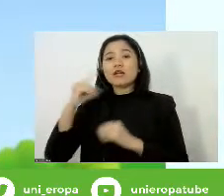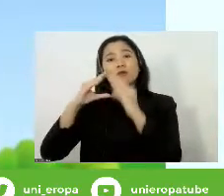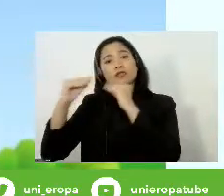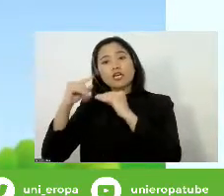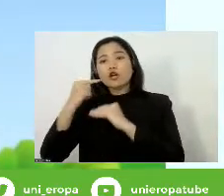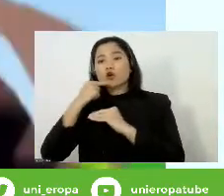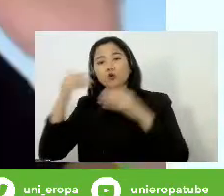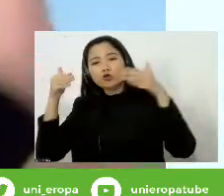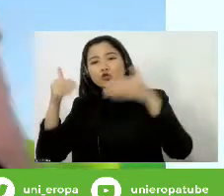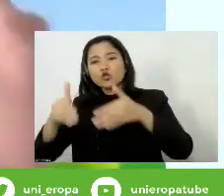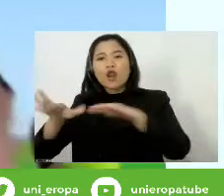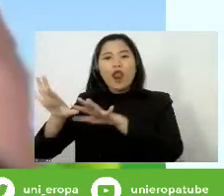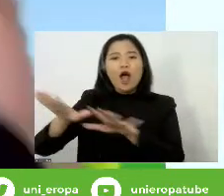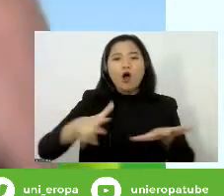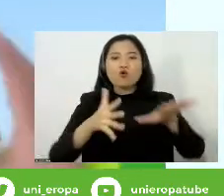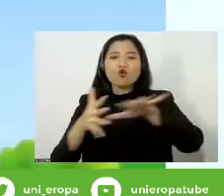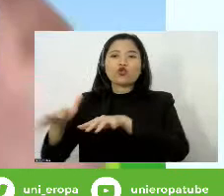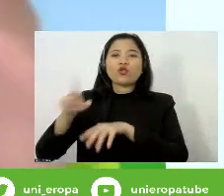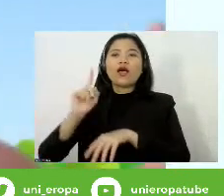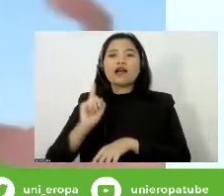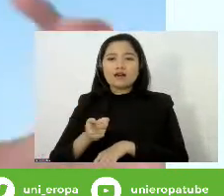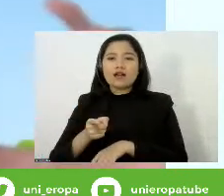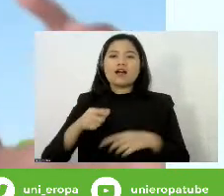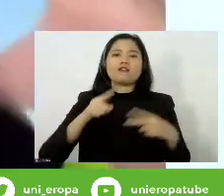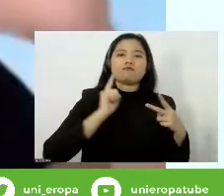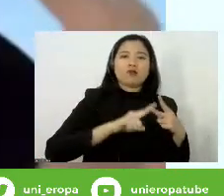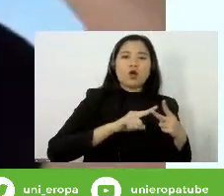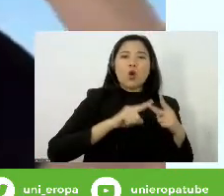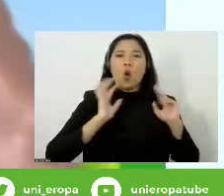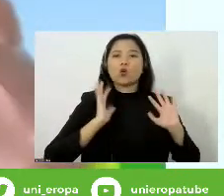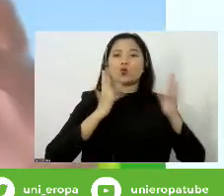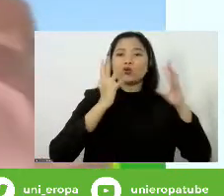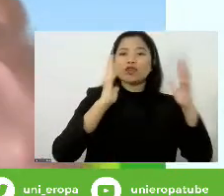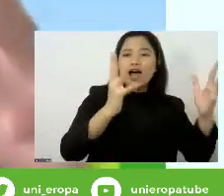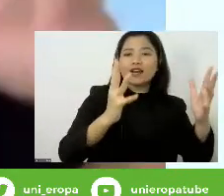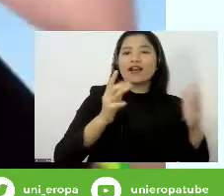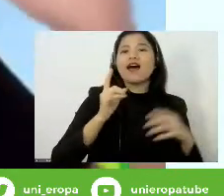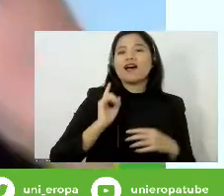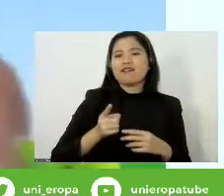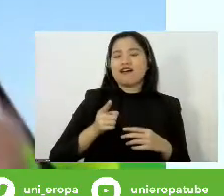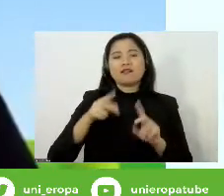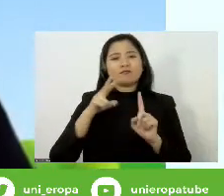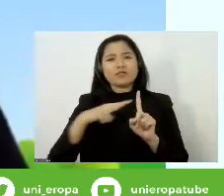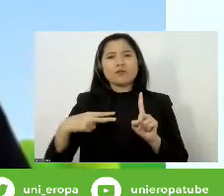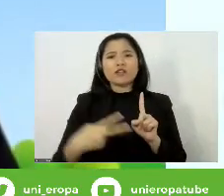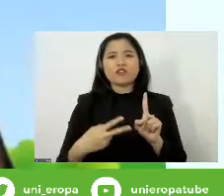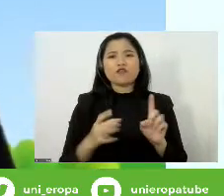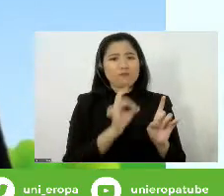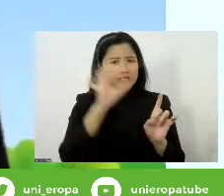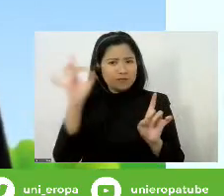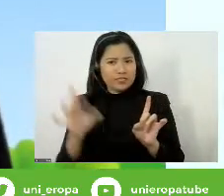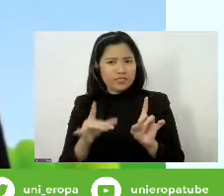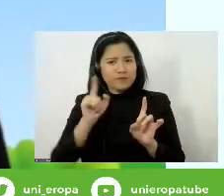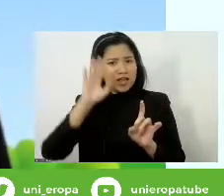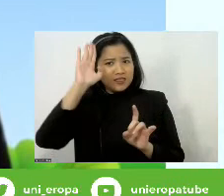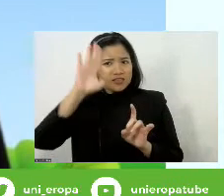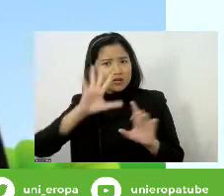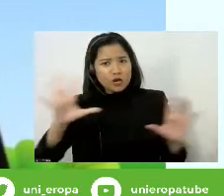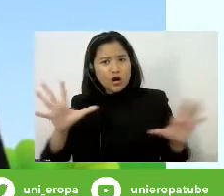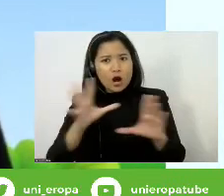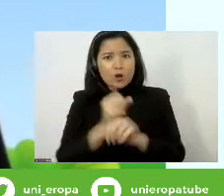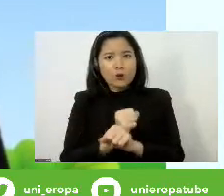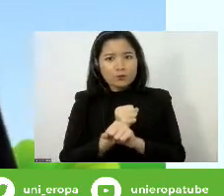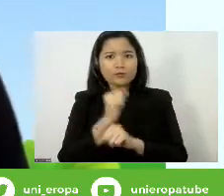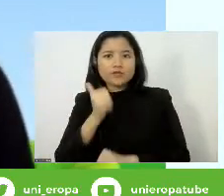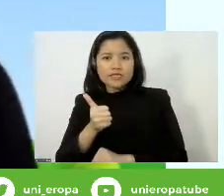hindari hutan ini banyak banget yang mungkin dari berbagai sisi berbagai perspektif kita bisa rangkum yang nantinya baik untuk kita